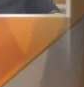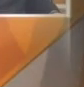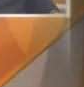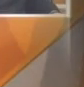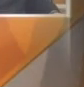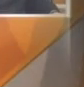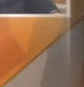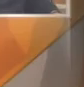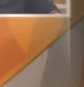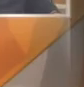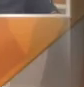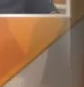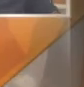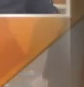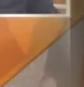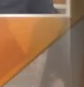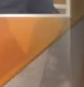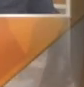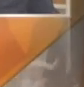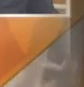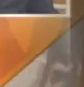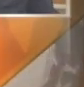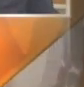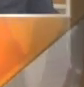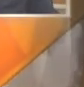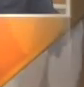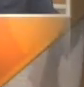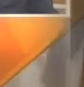คุณดำเกลี้ยงค่ะคุณสัตคุณเชิญค่ะ